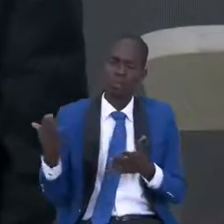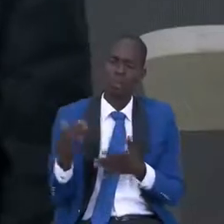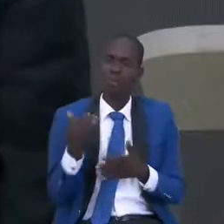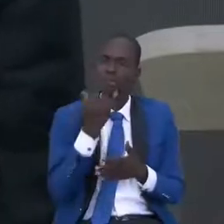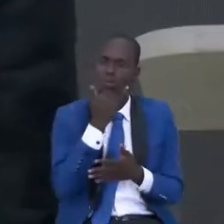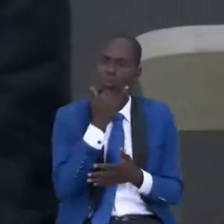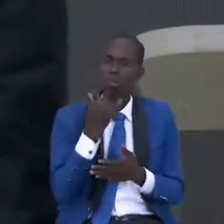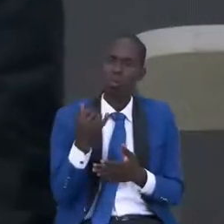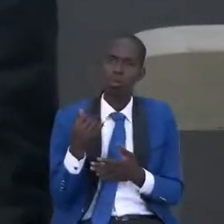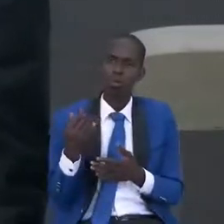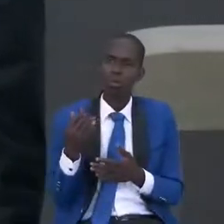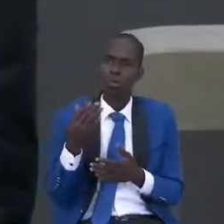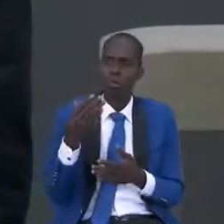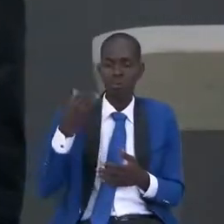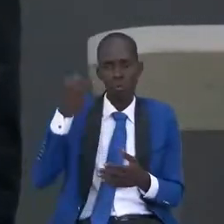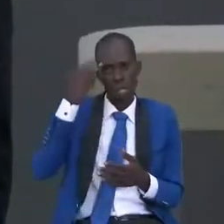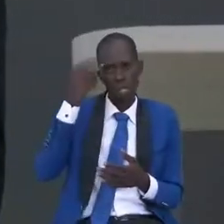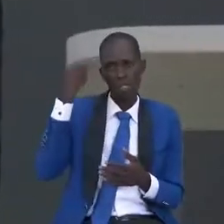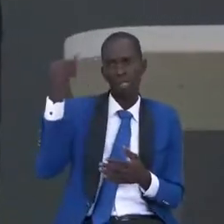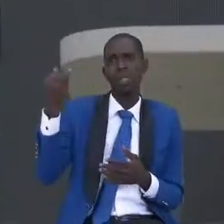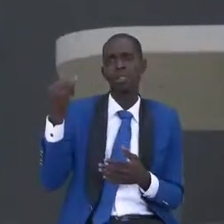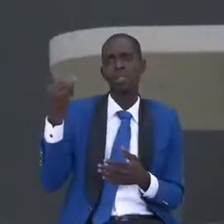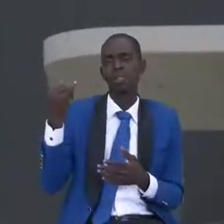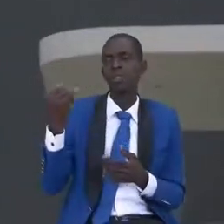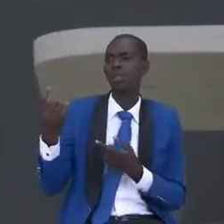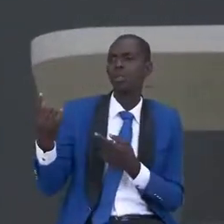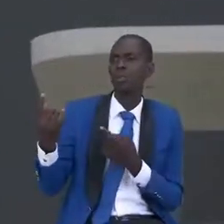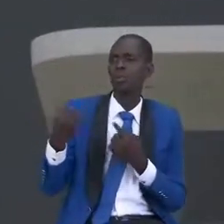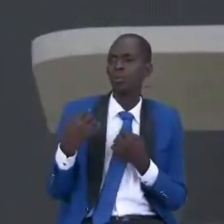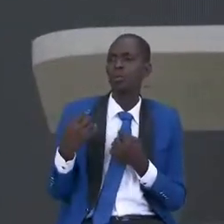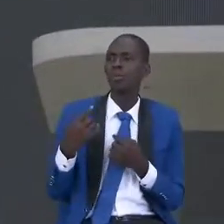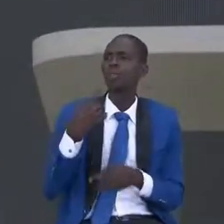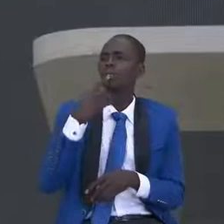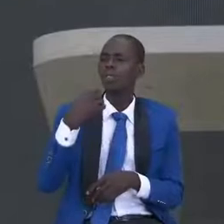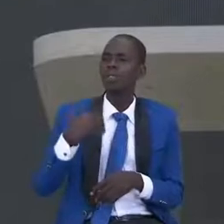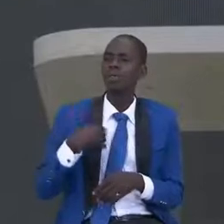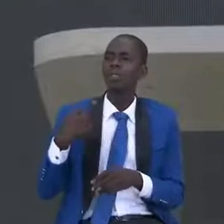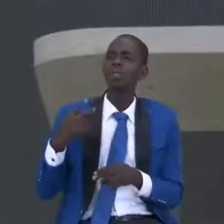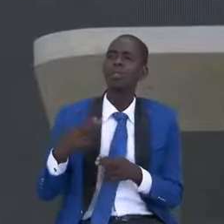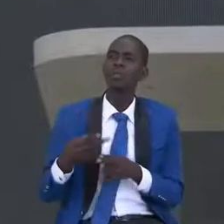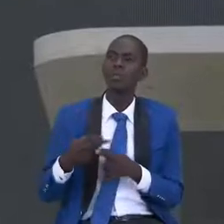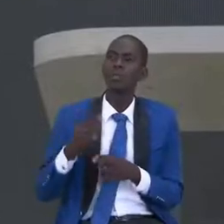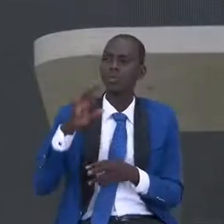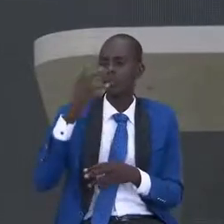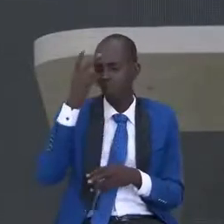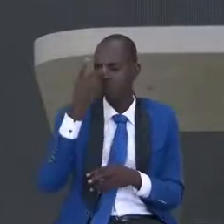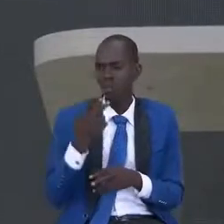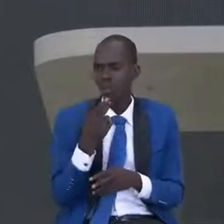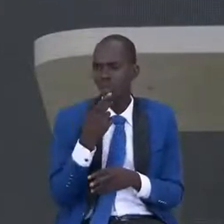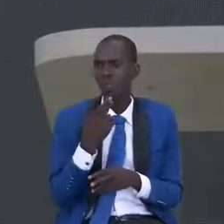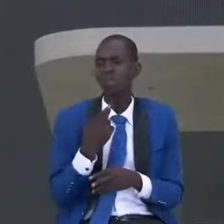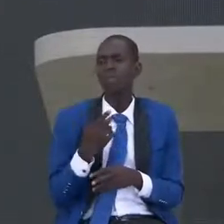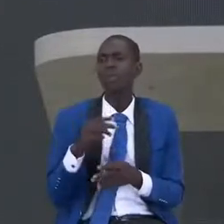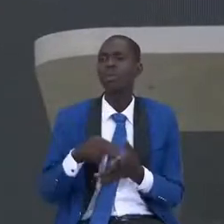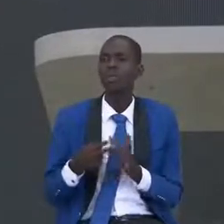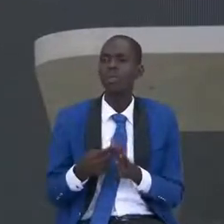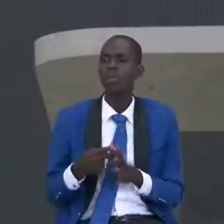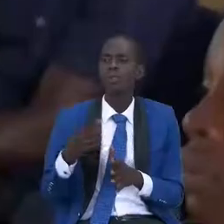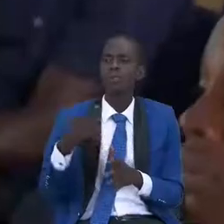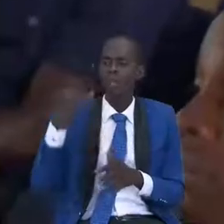Et l'idée me dit, idée, dis-moi, le nom de tes parents. Idée de superstition, idée